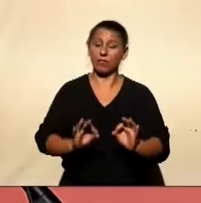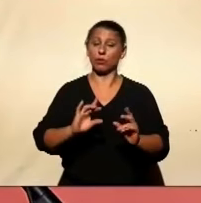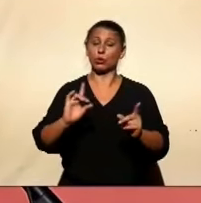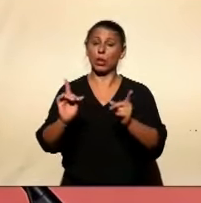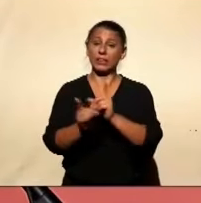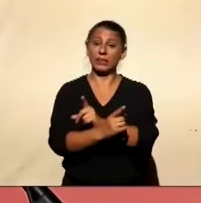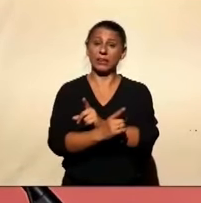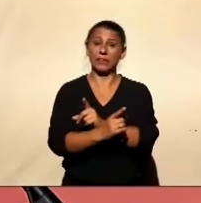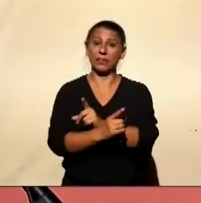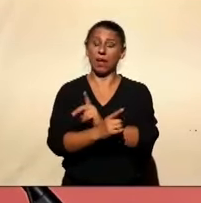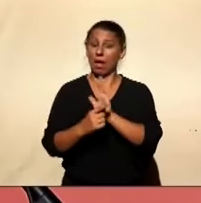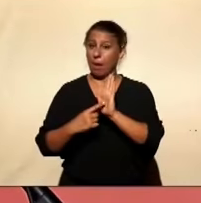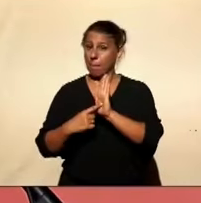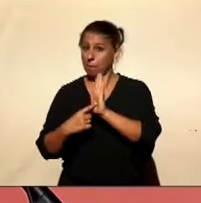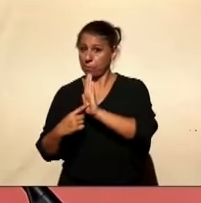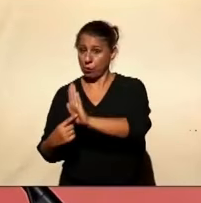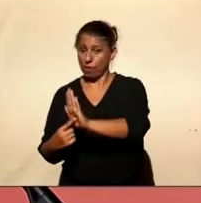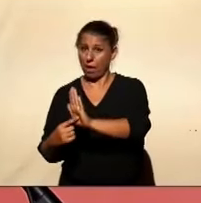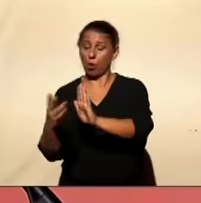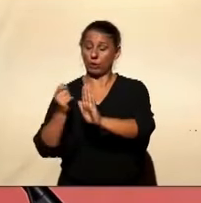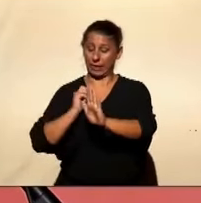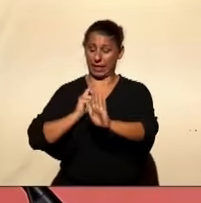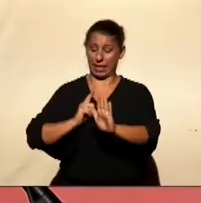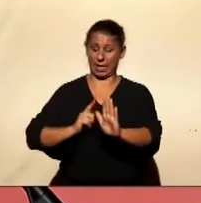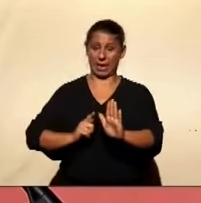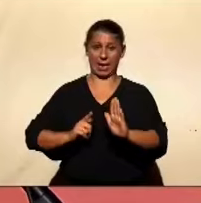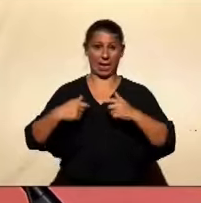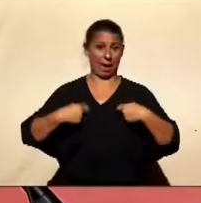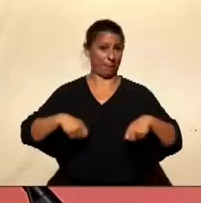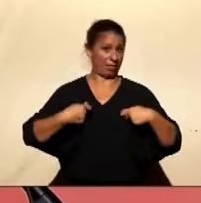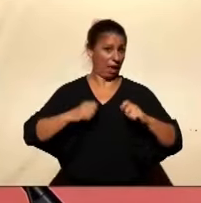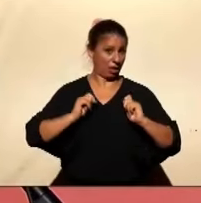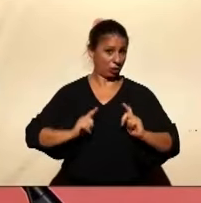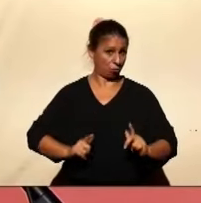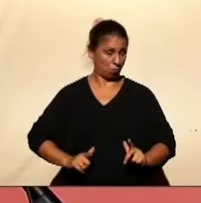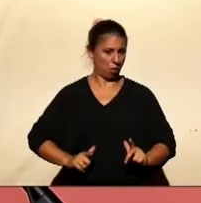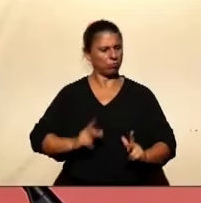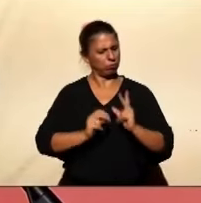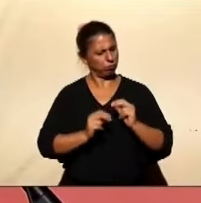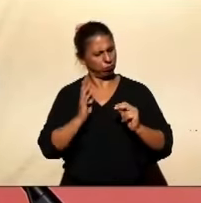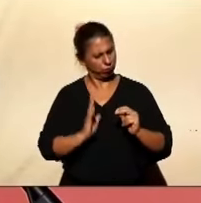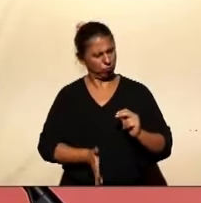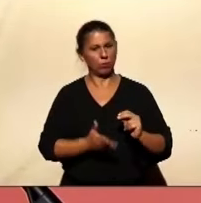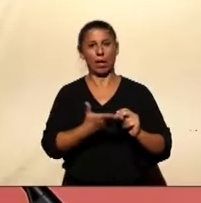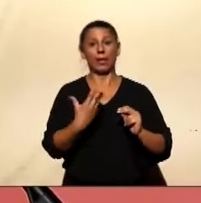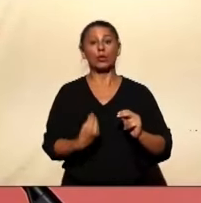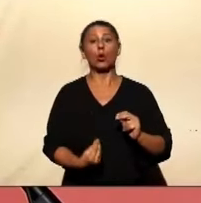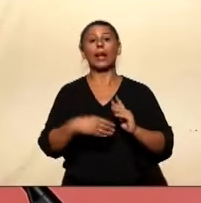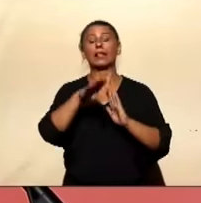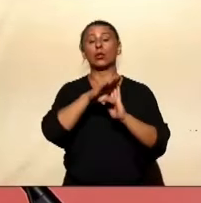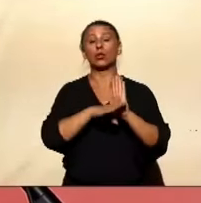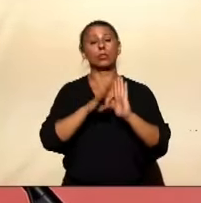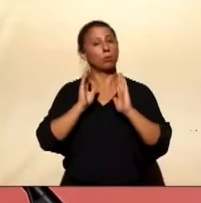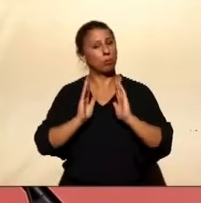αντίθετο. Προβάλλουν ότι ο καπιταλισμός, παρά τα προβλήματά του, είναι, λένε, το καλύτερο σύστημα